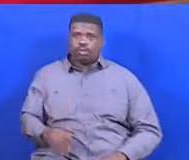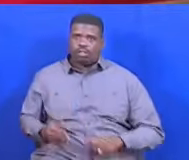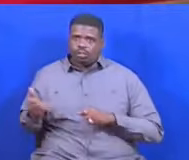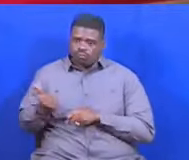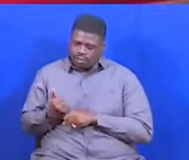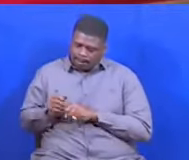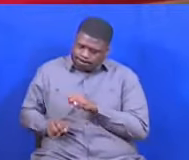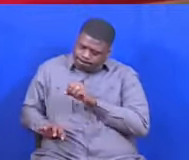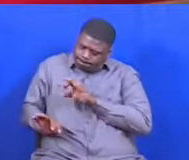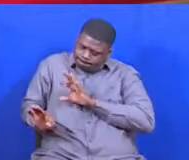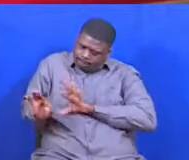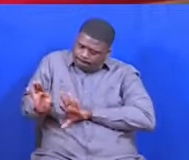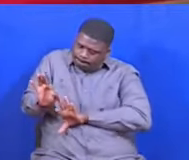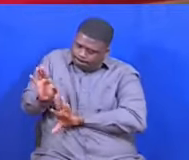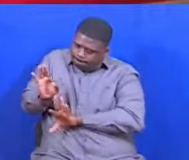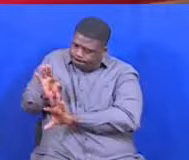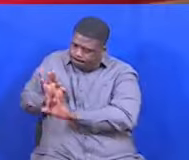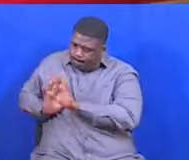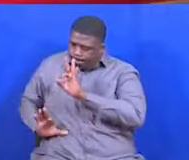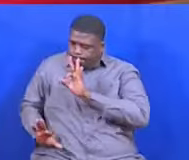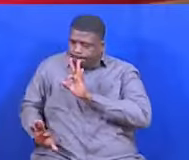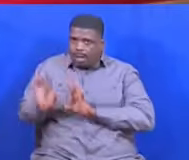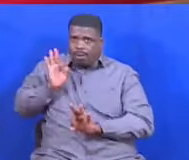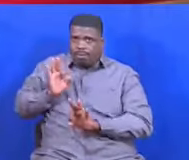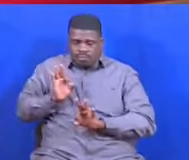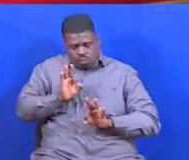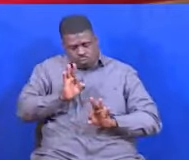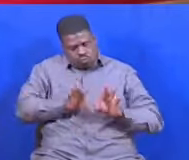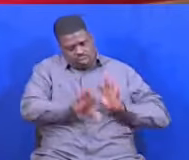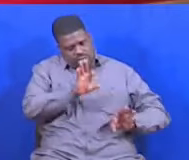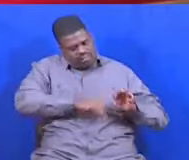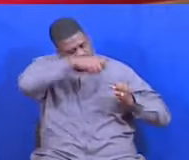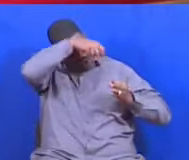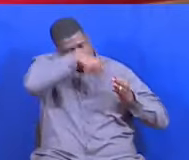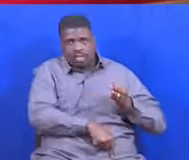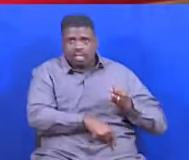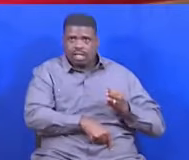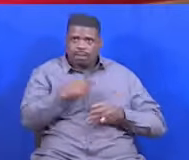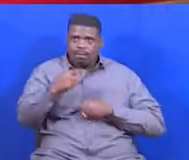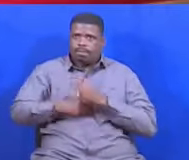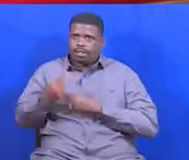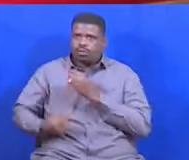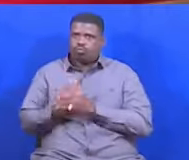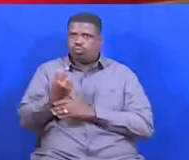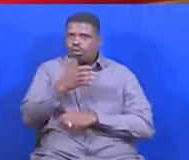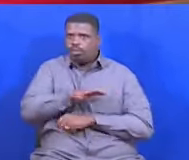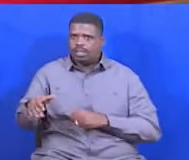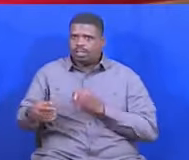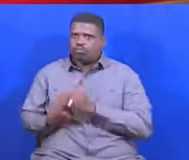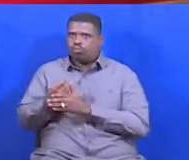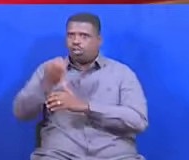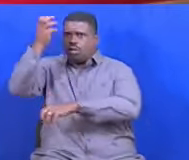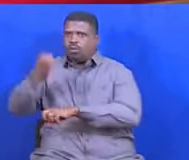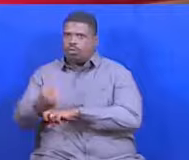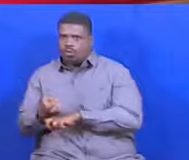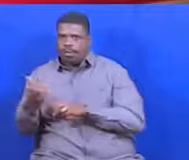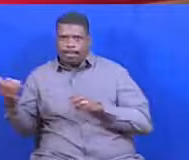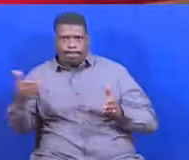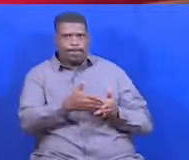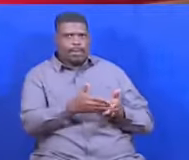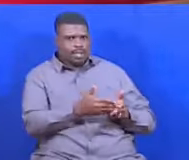upembuzi yakinifu na usanifu wa kina wa mradi wa kutoa maji Ziwa Victoria na kuja katika mkoa wa